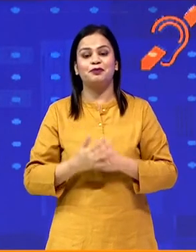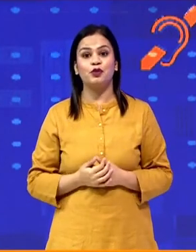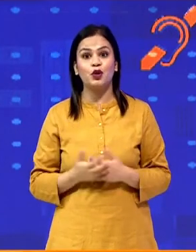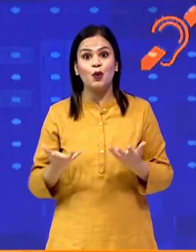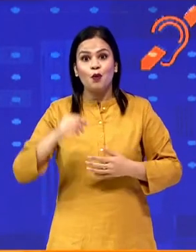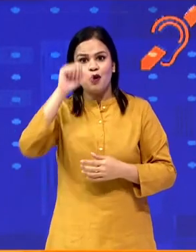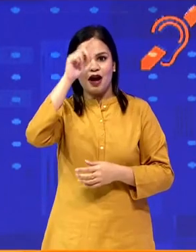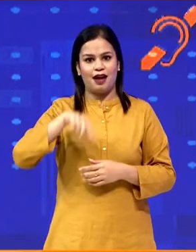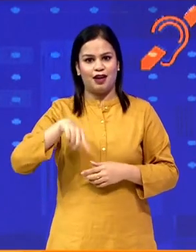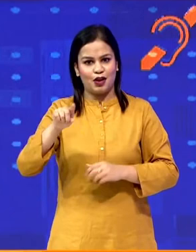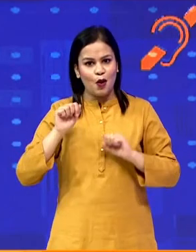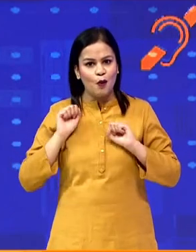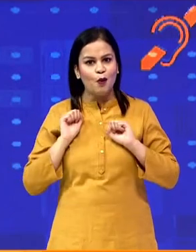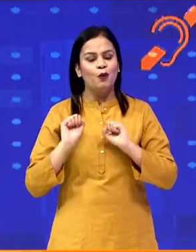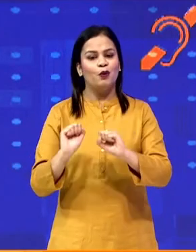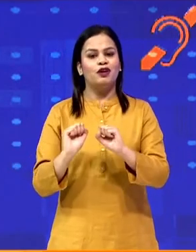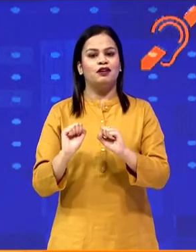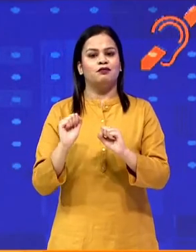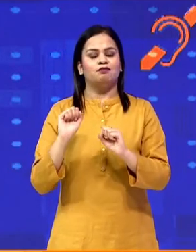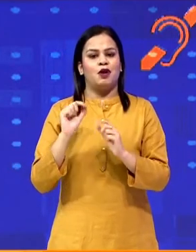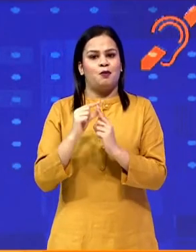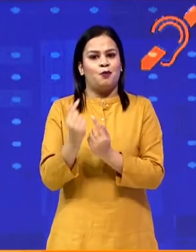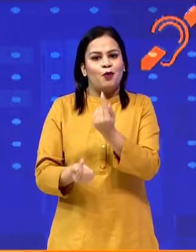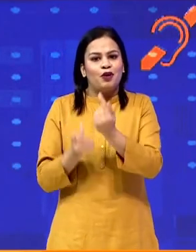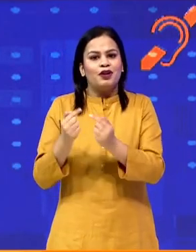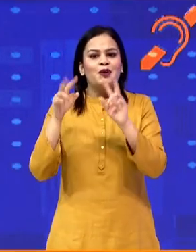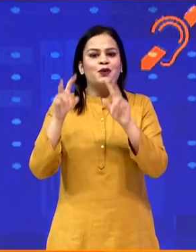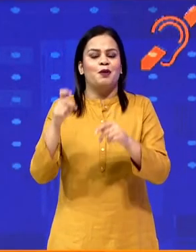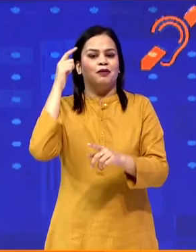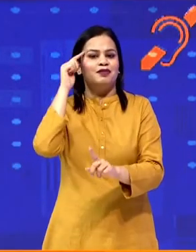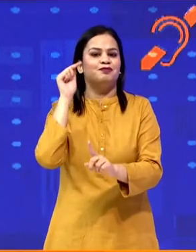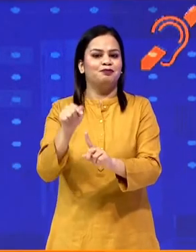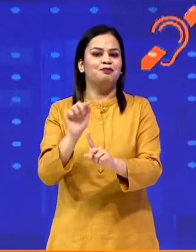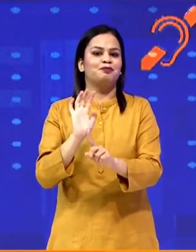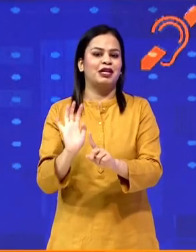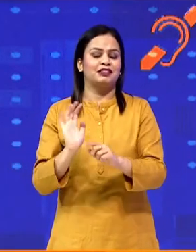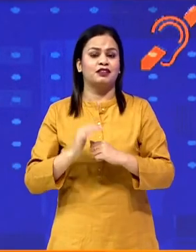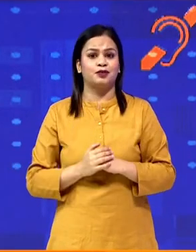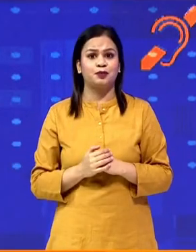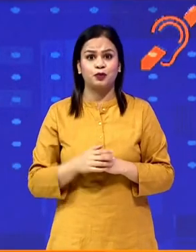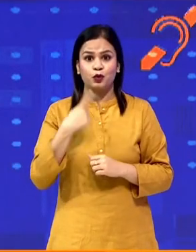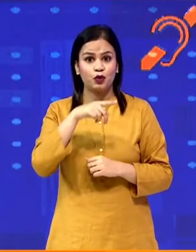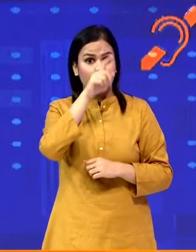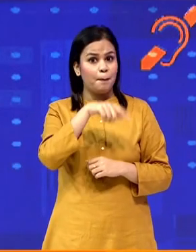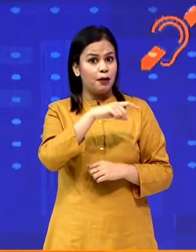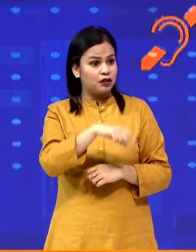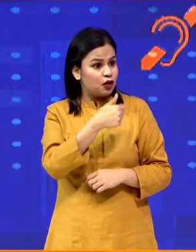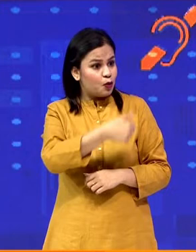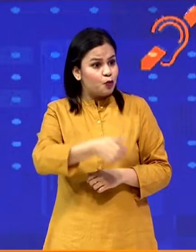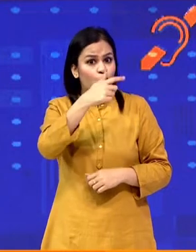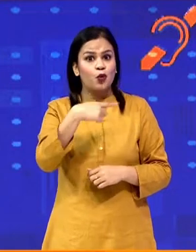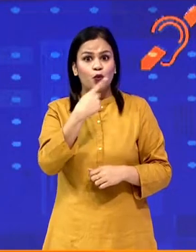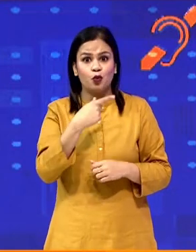हिंदुस्तान की राजनीति का है की कौन सा कैप्टन